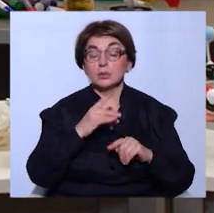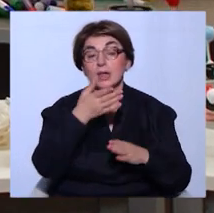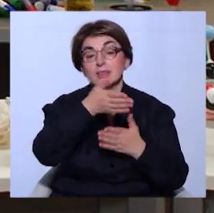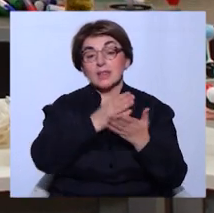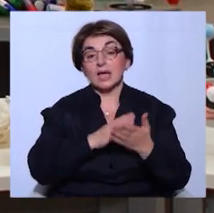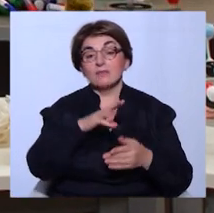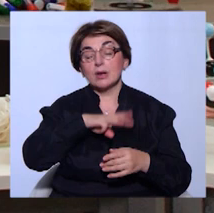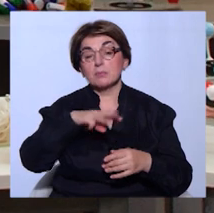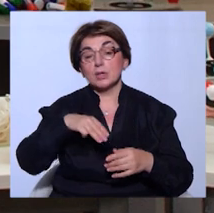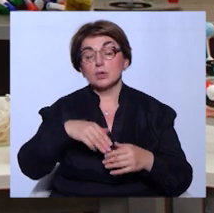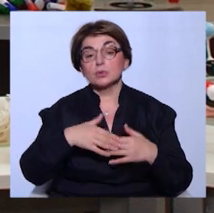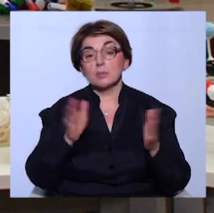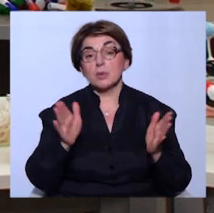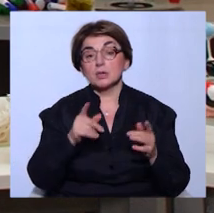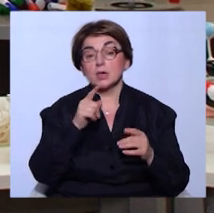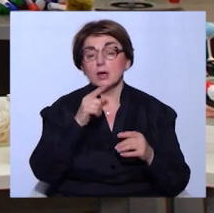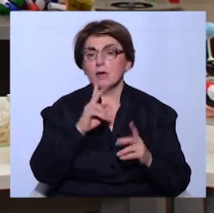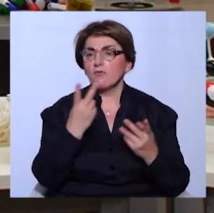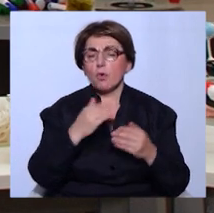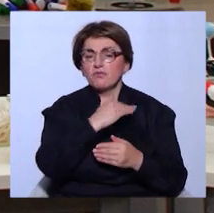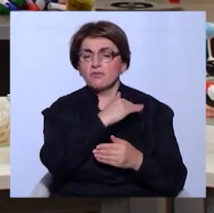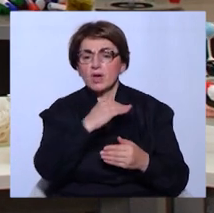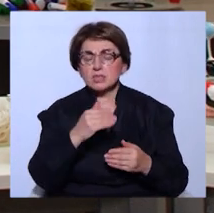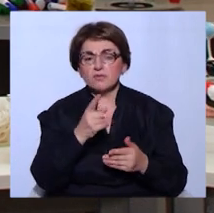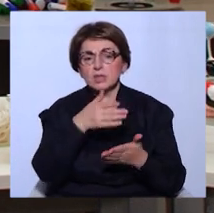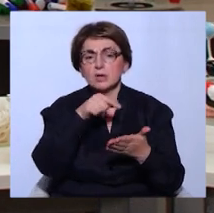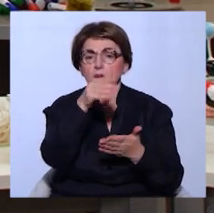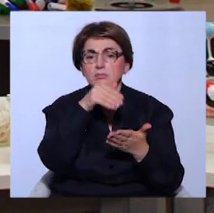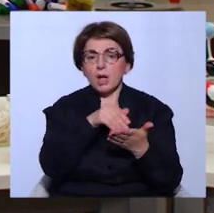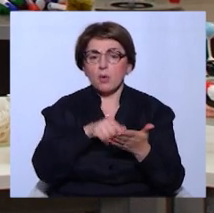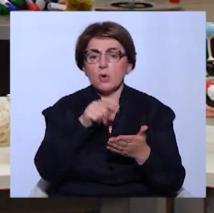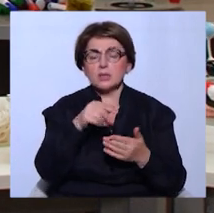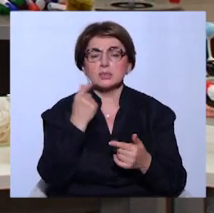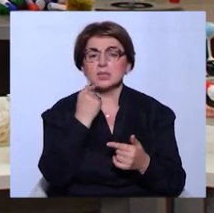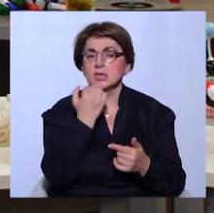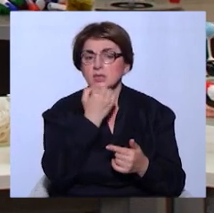ეს ნივთიერებები კლასიფიკაციად ორგანული ნივთიერებები და არაორგანული ნივთიერებები?